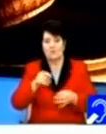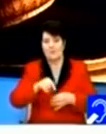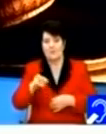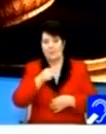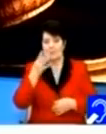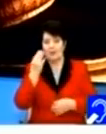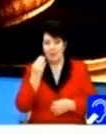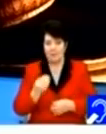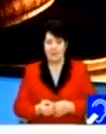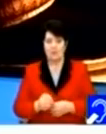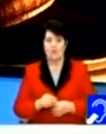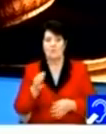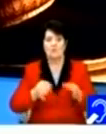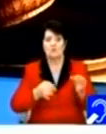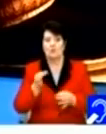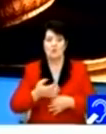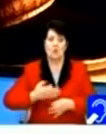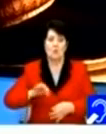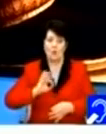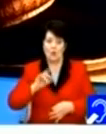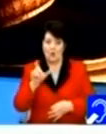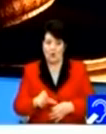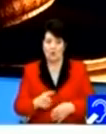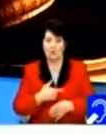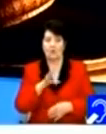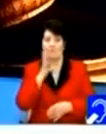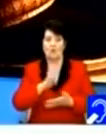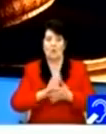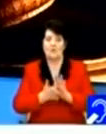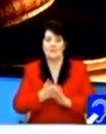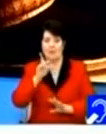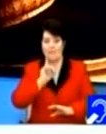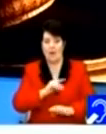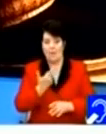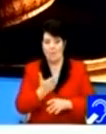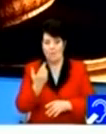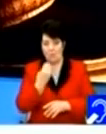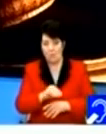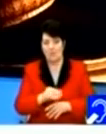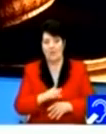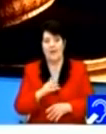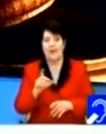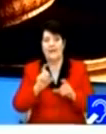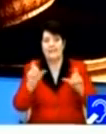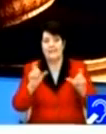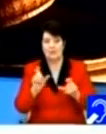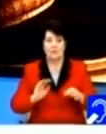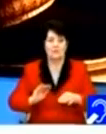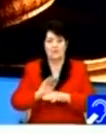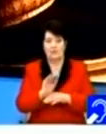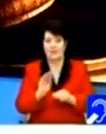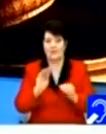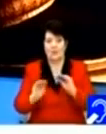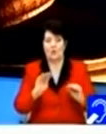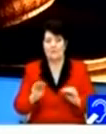Moldova. Astfel, viitorii judecători și procurori vor beneficia de condiții mai bune pentru formarea profesională. Instituția a fost dotată cu